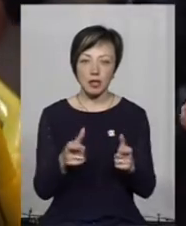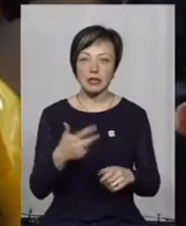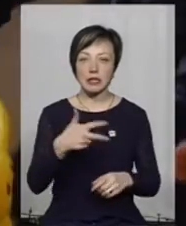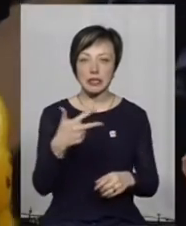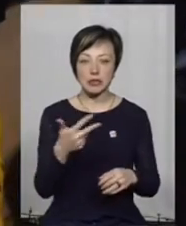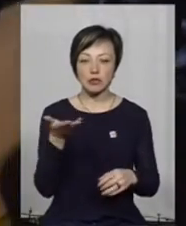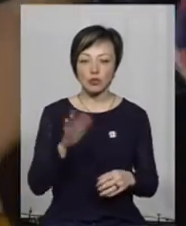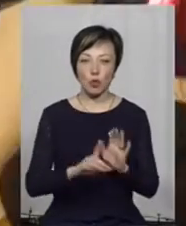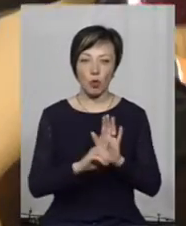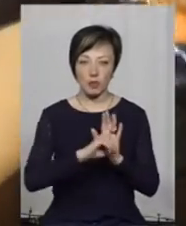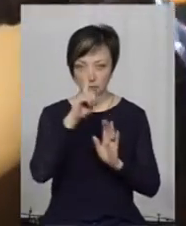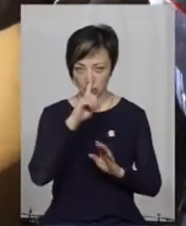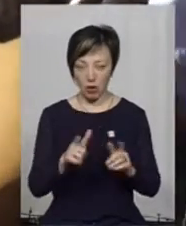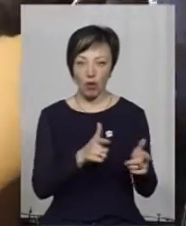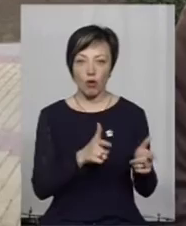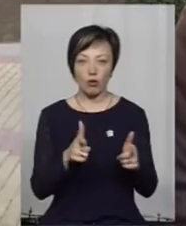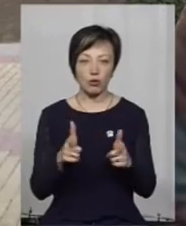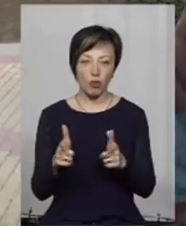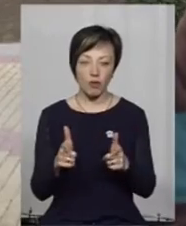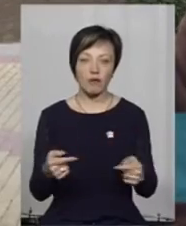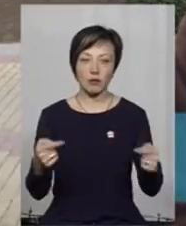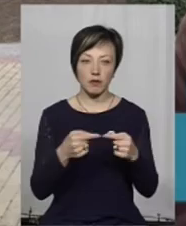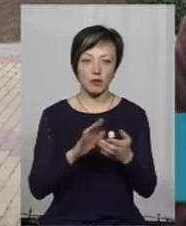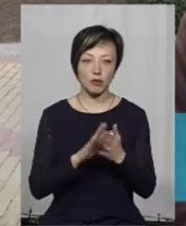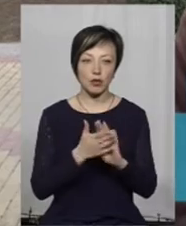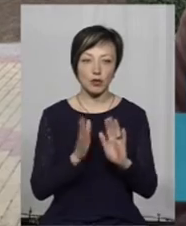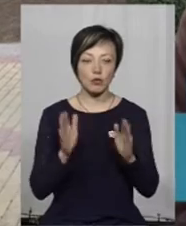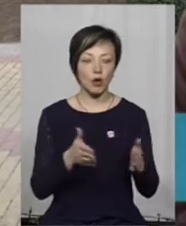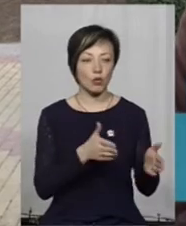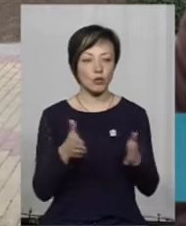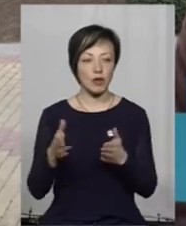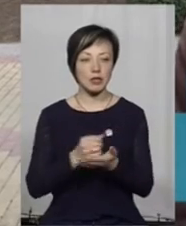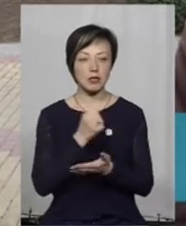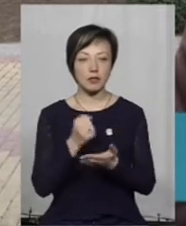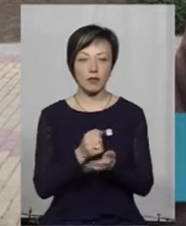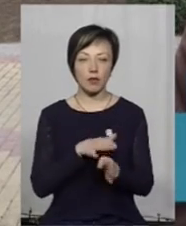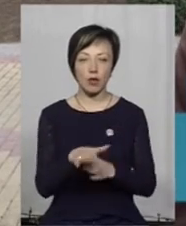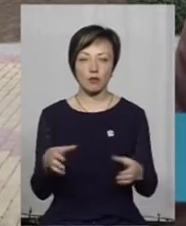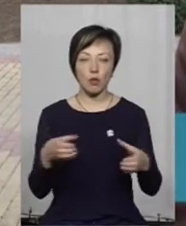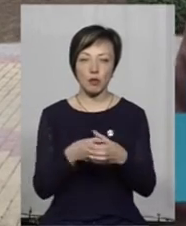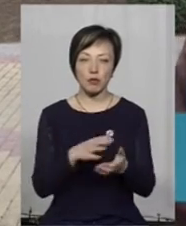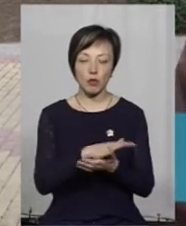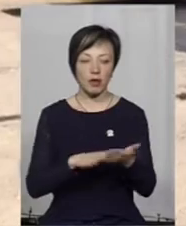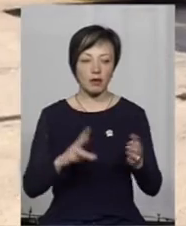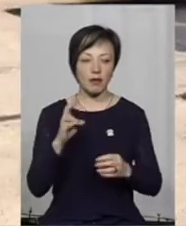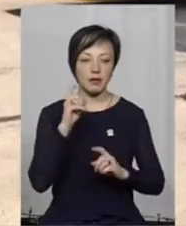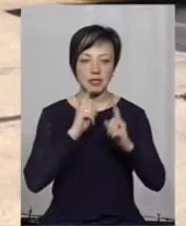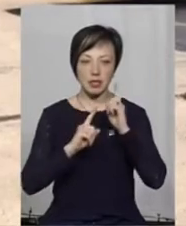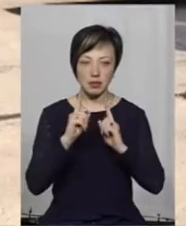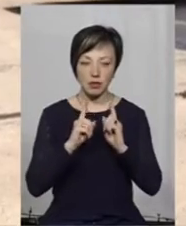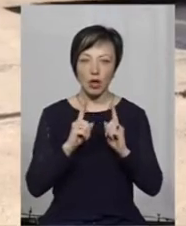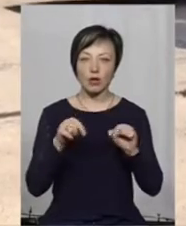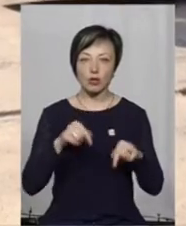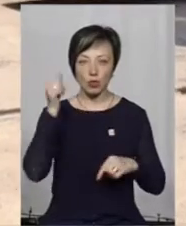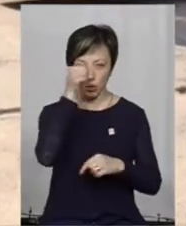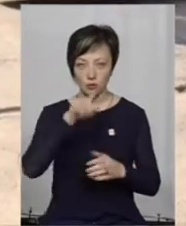30 поїздок в місяць. Готове відповідне положення. Воно буде готуватися на затвердження виконавчого комітету в подальшому на сесію. Нагадаємо,